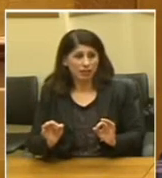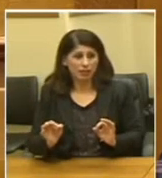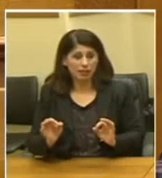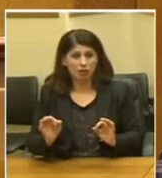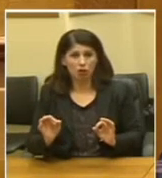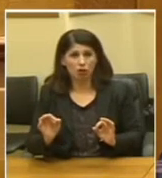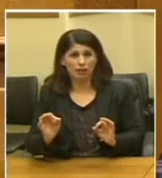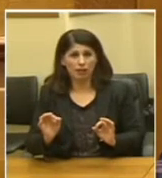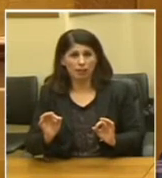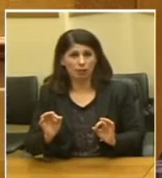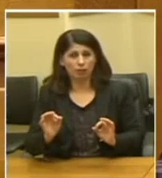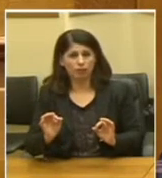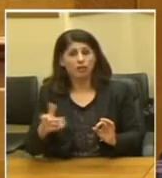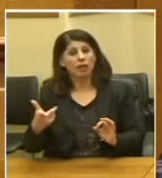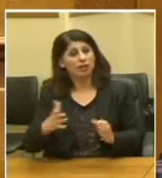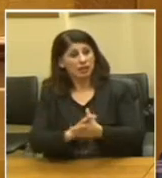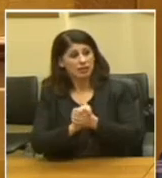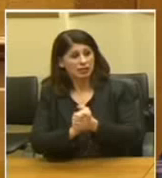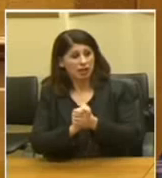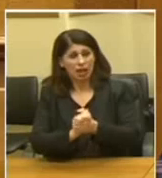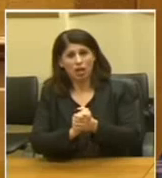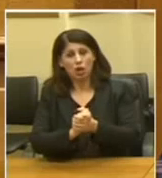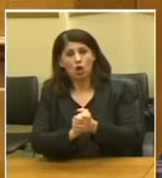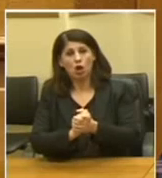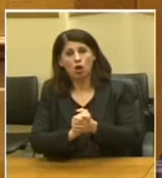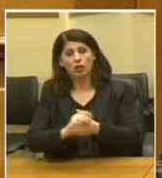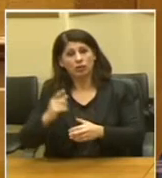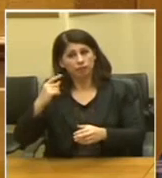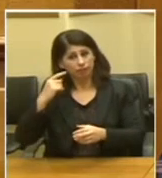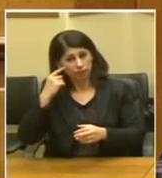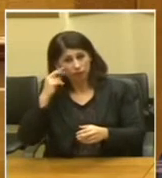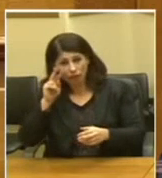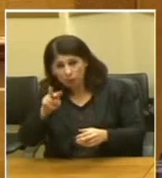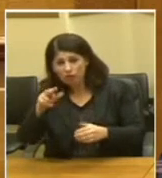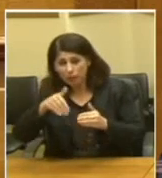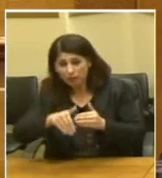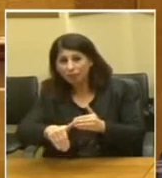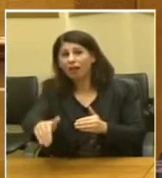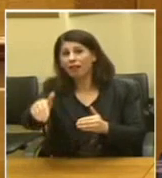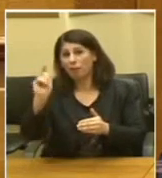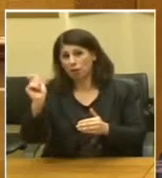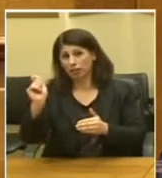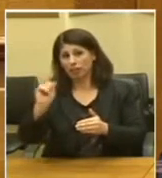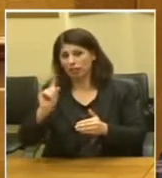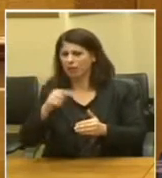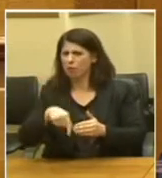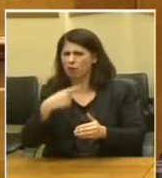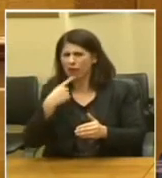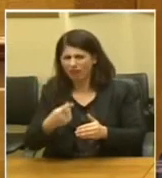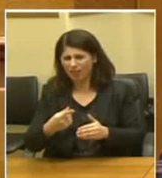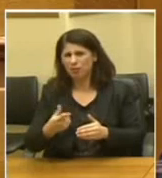πράγματι να σας συγχαρώ για τη φοβερή πολιτική οξυδέρκεια και την πολιτική ενόραση. Διότι δεν είναι μόνο αυτές οι προφητείες που